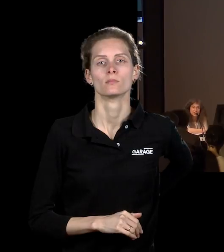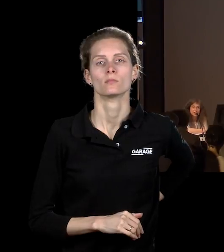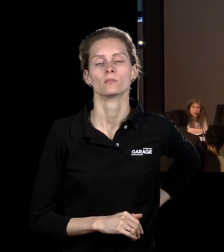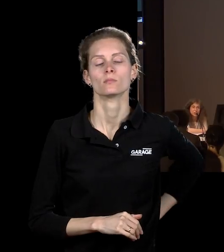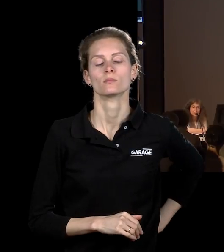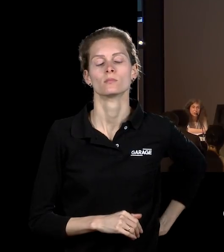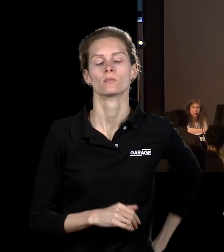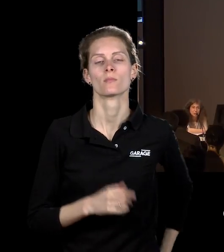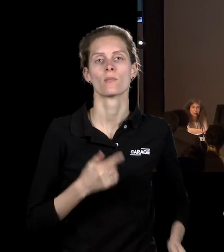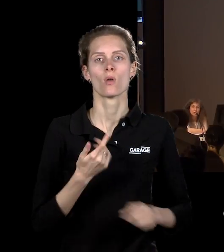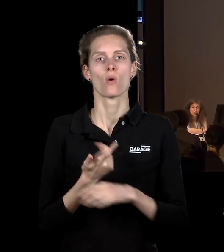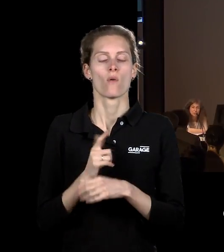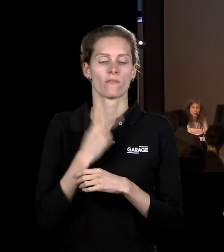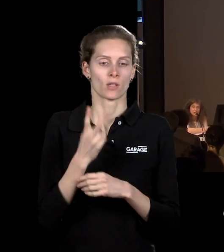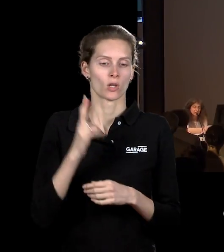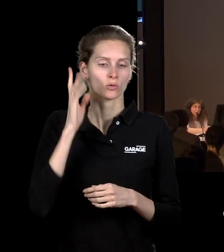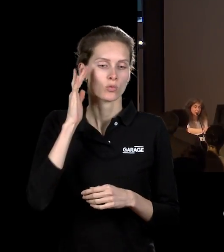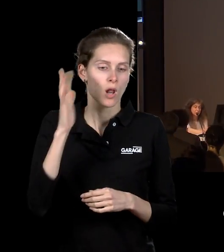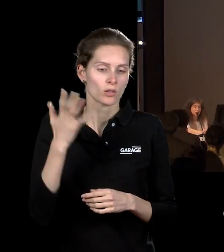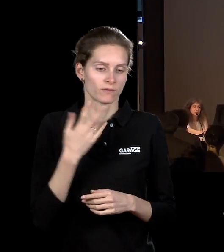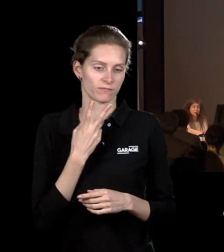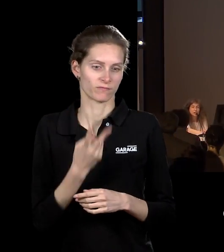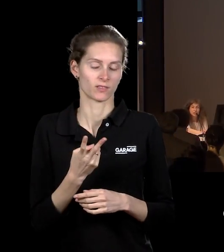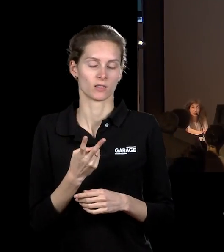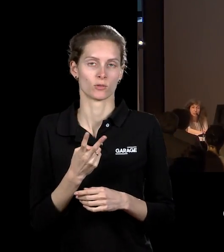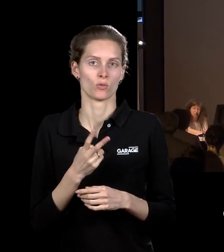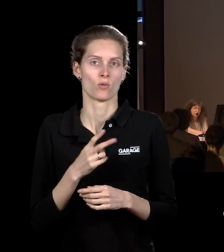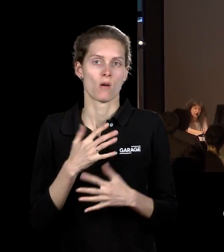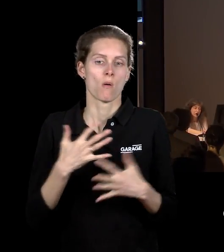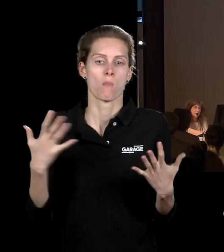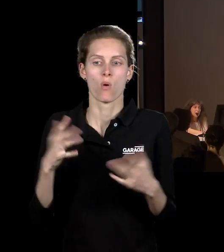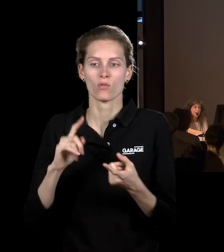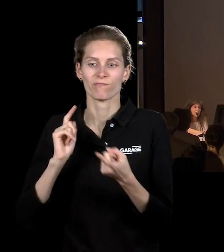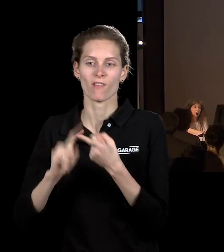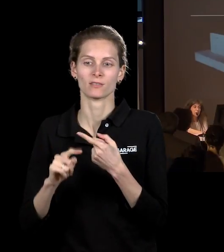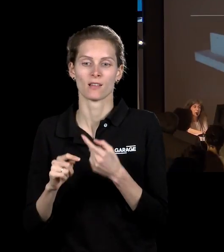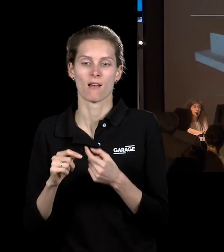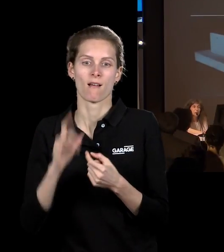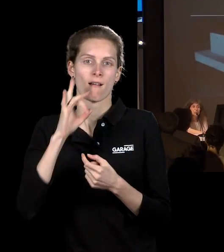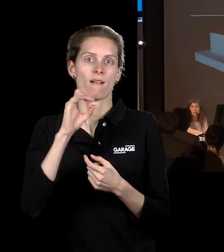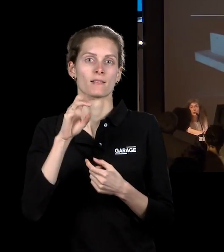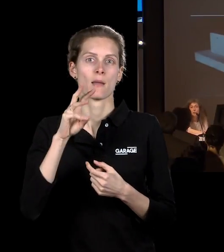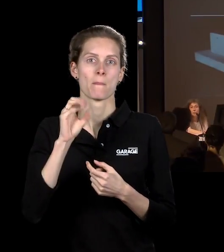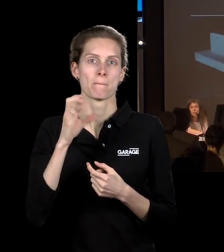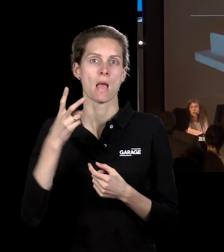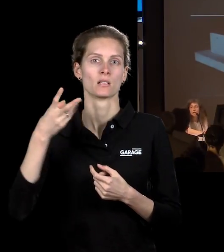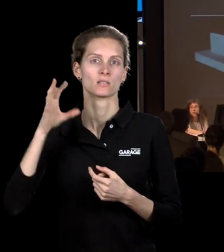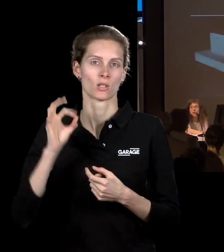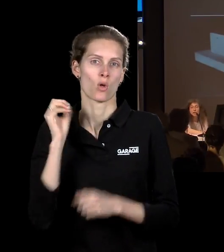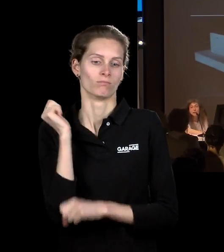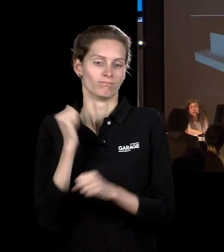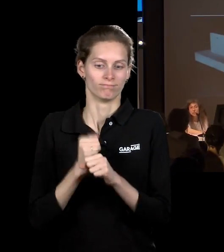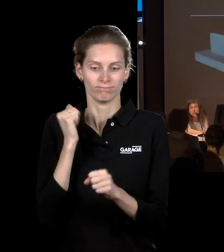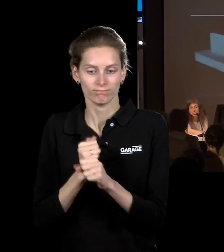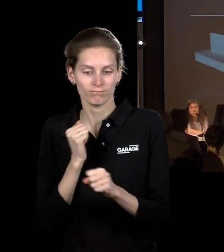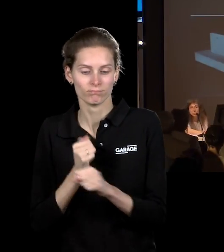кубистическая, сюрреалистическая, но не была такой простой и не была деревянной. Это почти ремесленные предметы. И более того, это предметы, которые предполагают